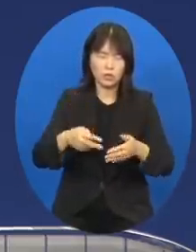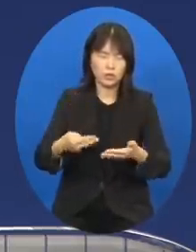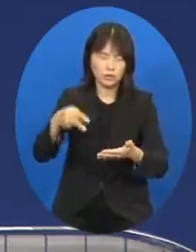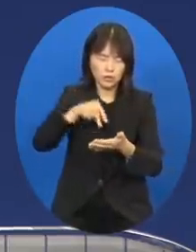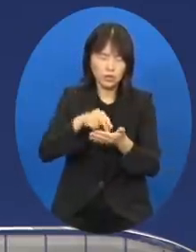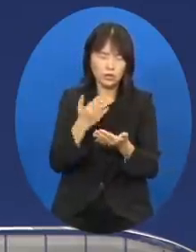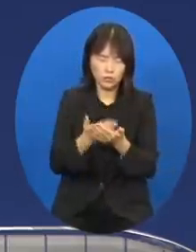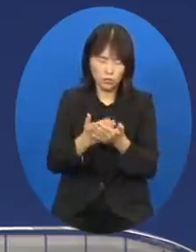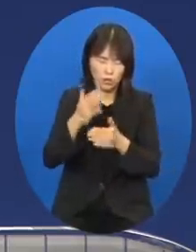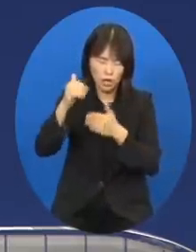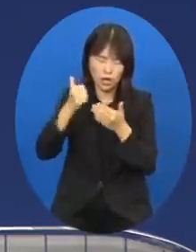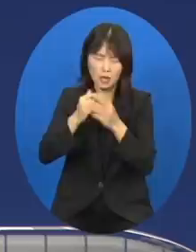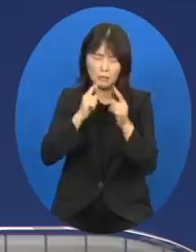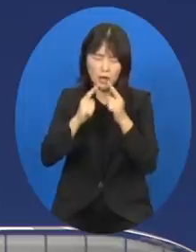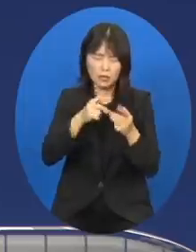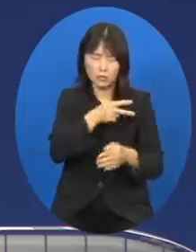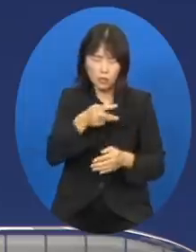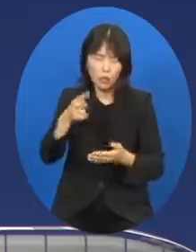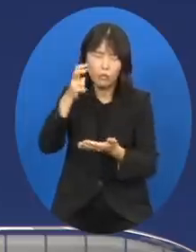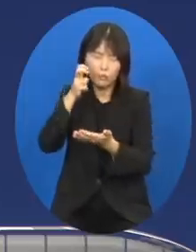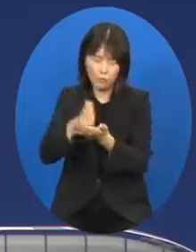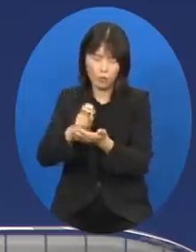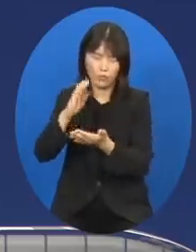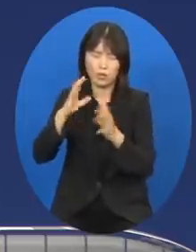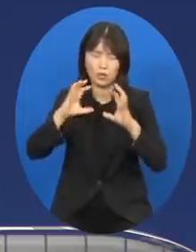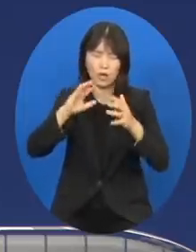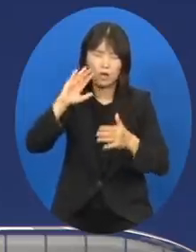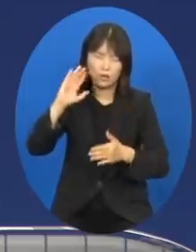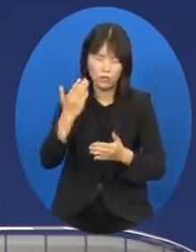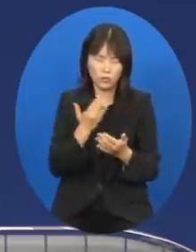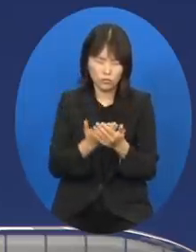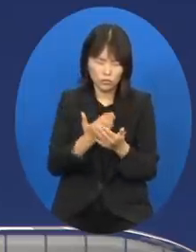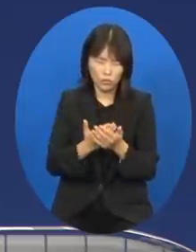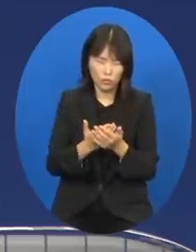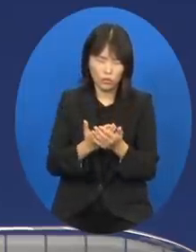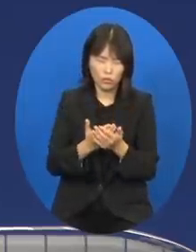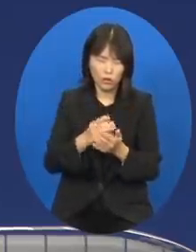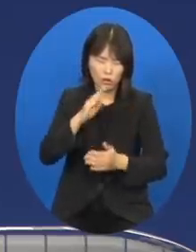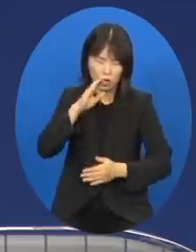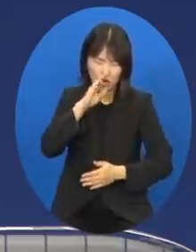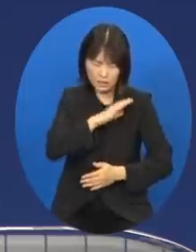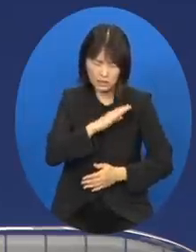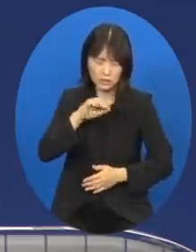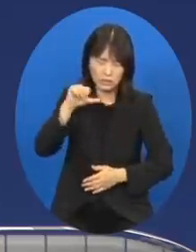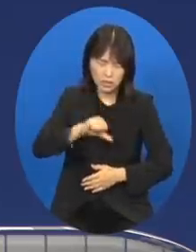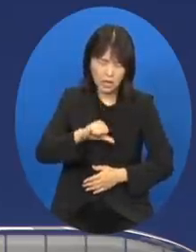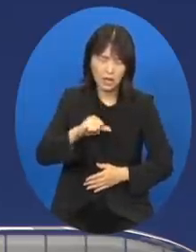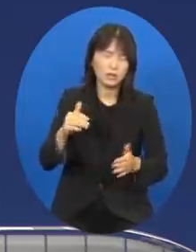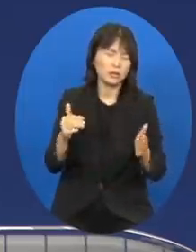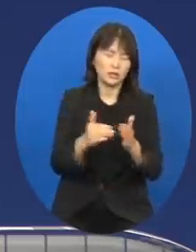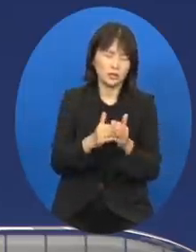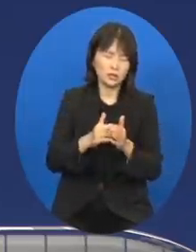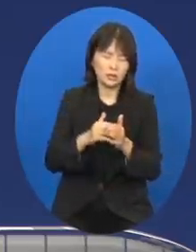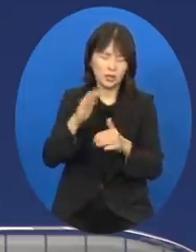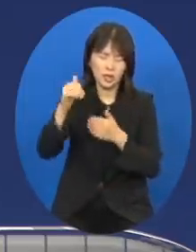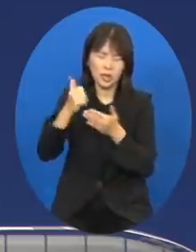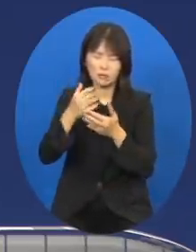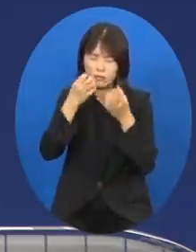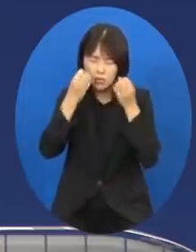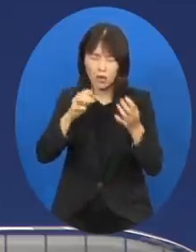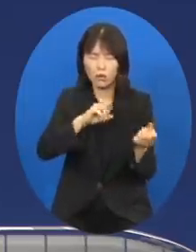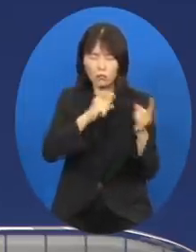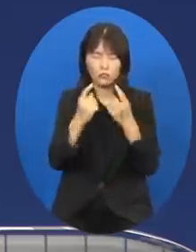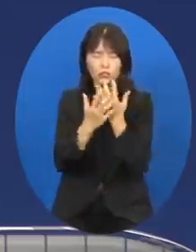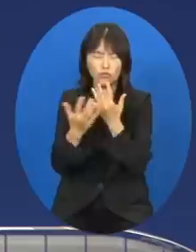하나님의 말씀이 법이 되는 나라가 되게 하시고 재앙이 끝나고 하나님 새로운 부흥이 땅에 임하게